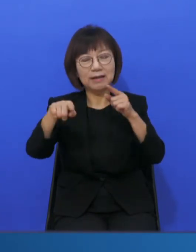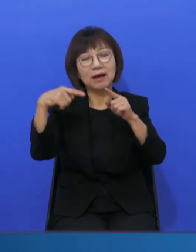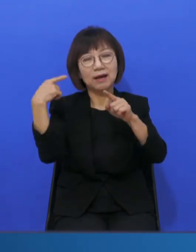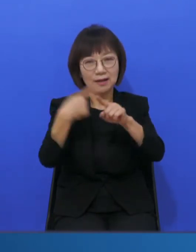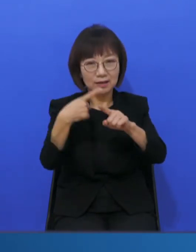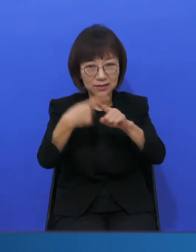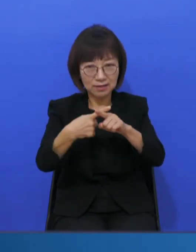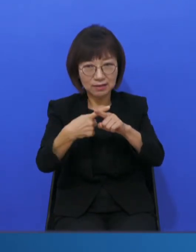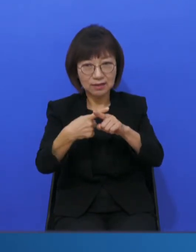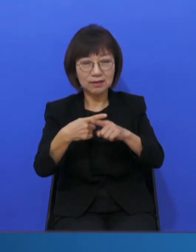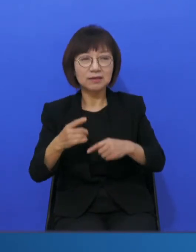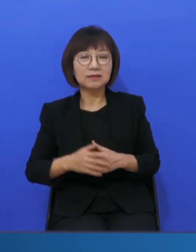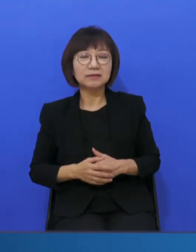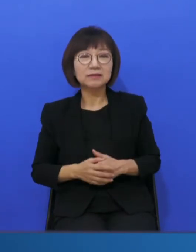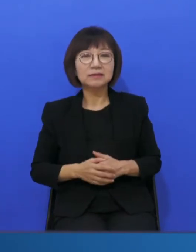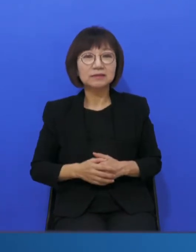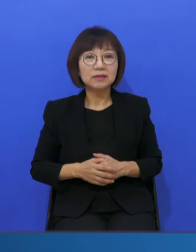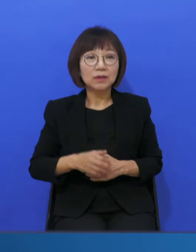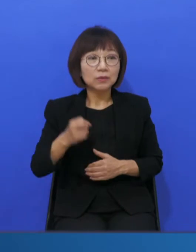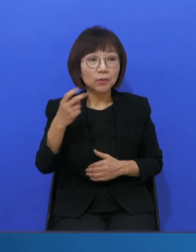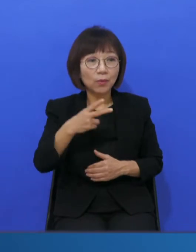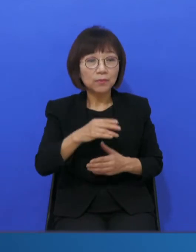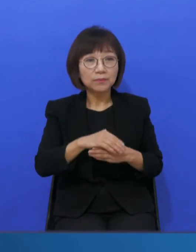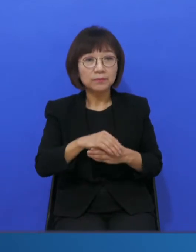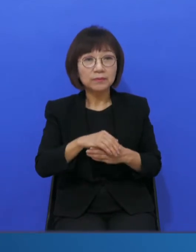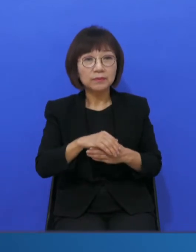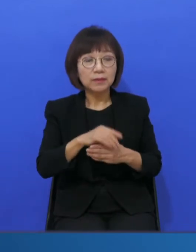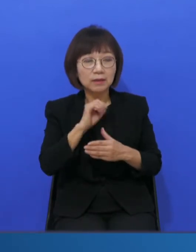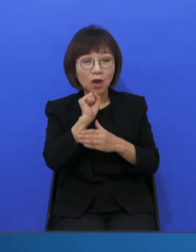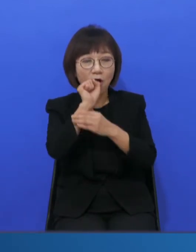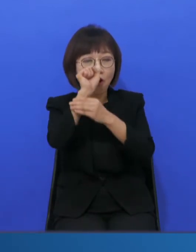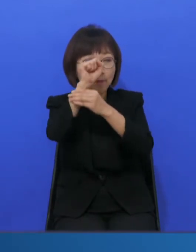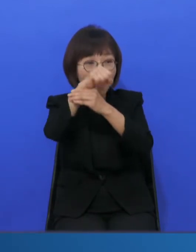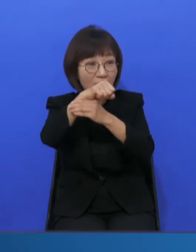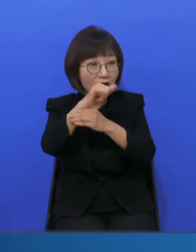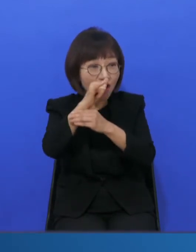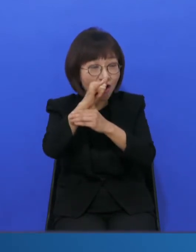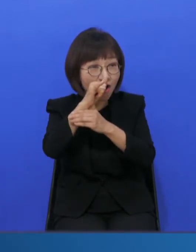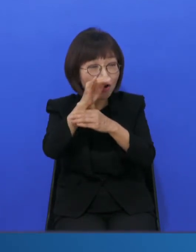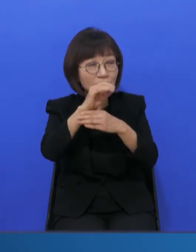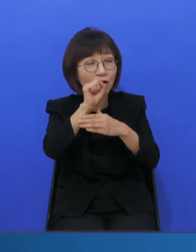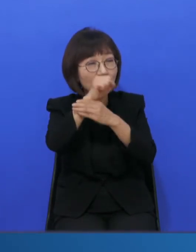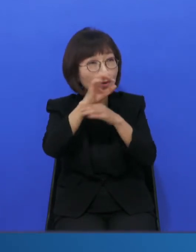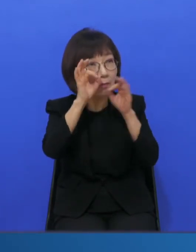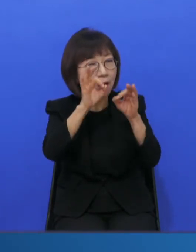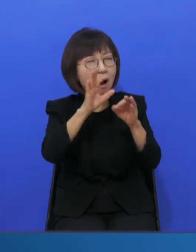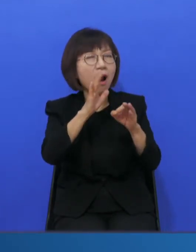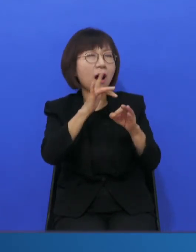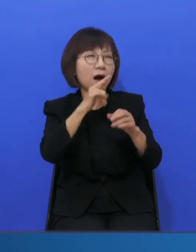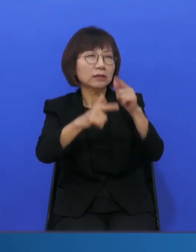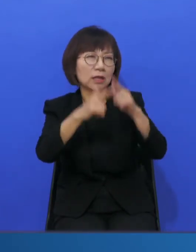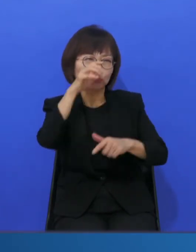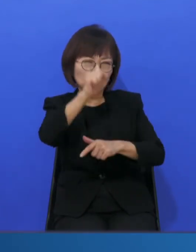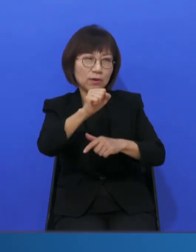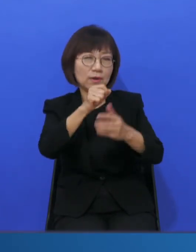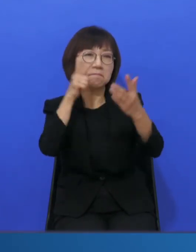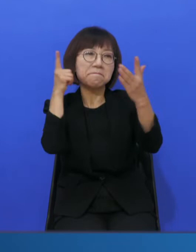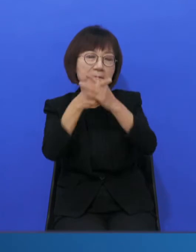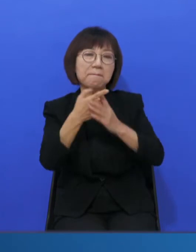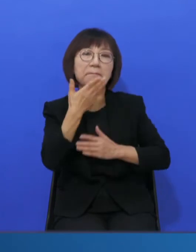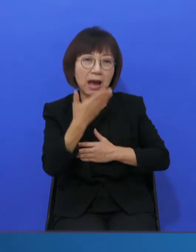tree. 그리고 그 열매를 보면 그 나무를 아는 것이다. And you're able to recognize the tree by their